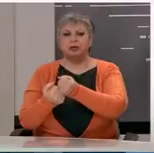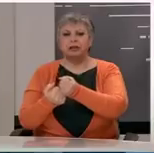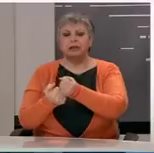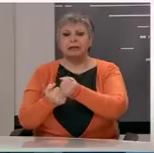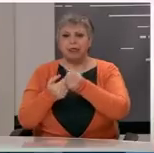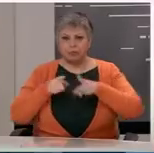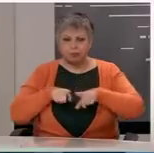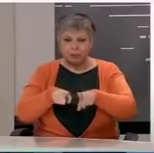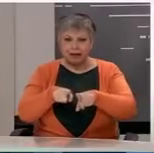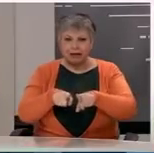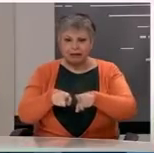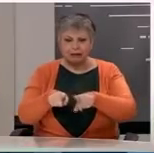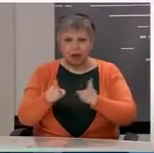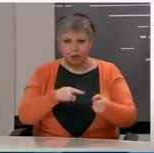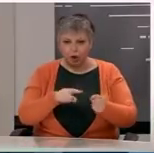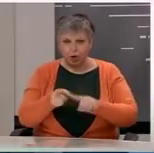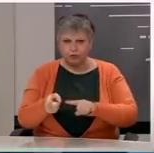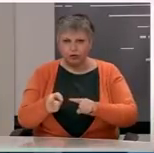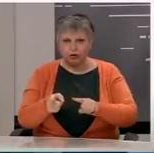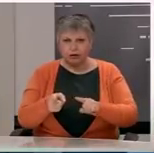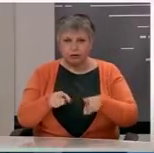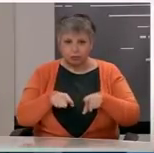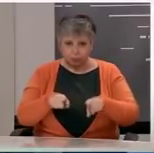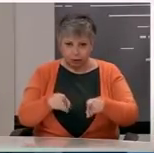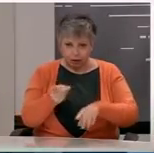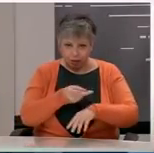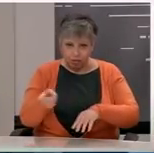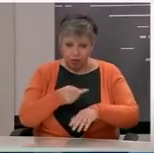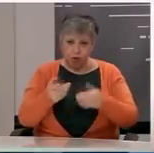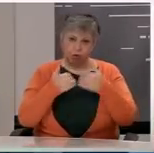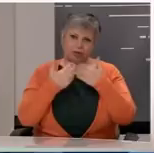δύο, ή το ένα κάναμε ή το άλλο.